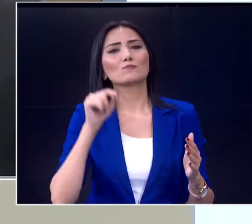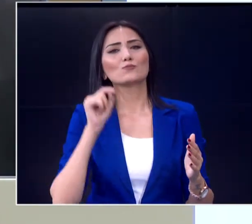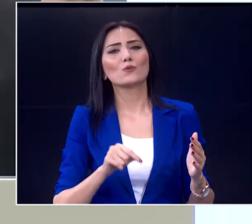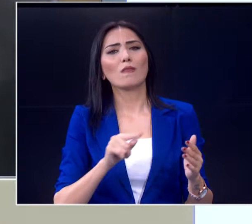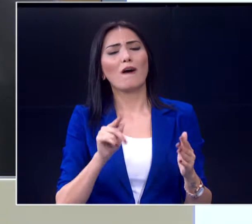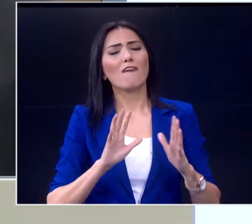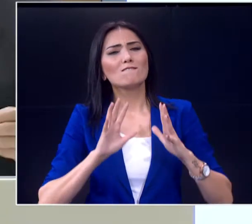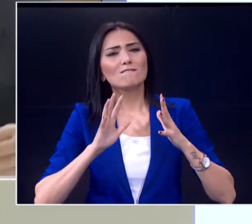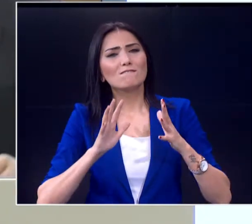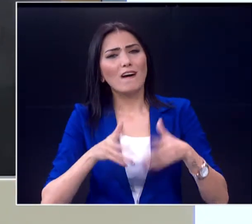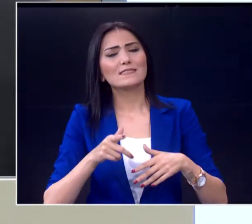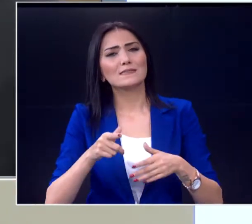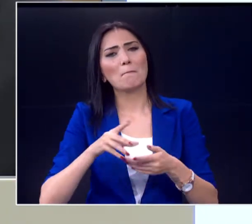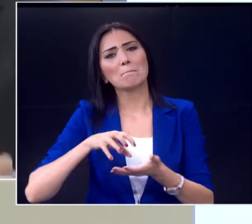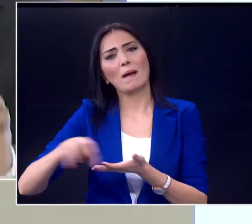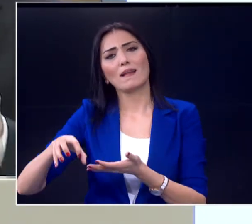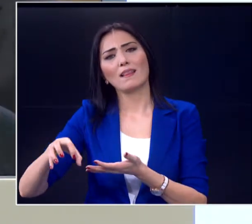daha fazla payını alacak.